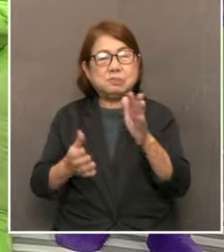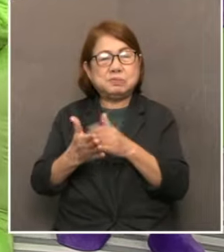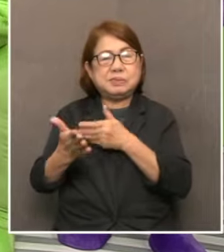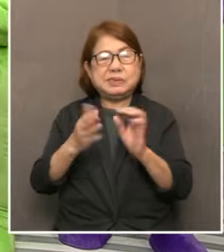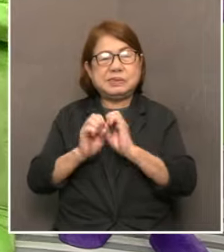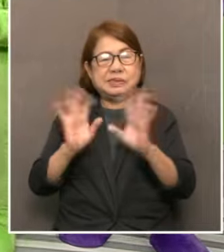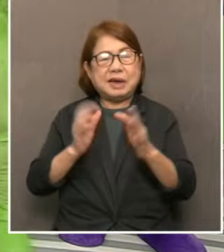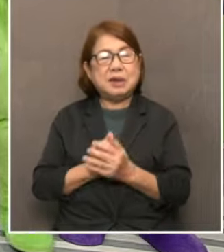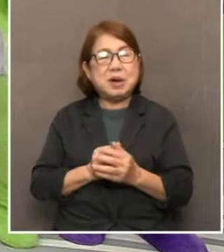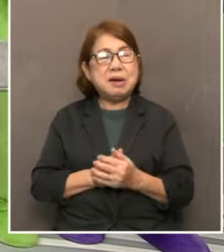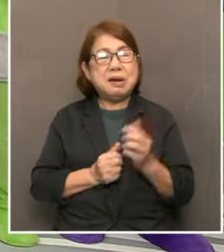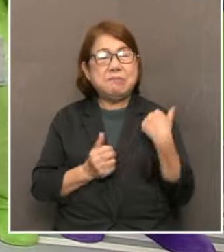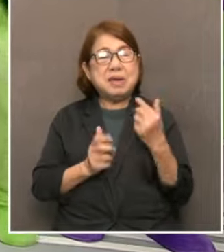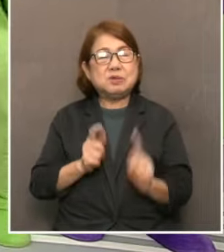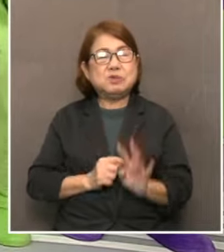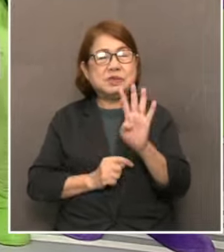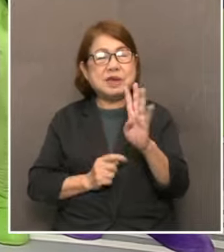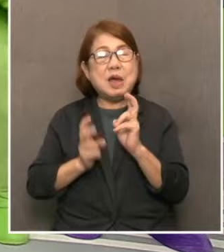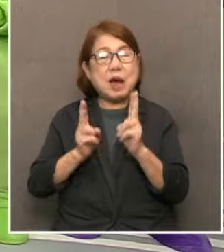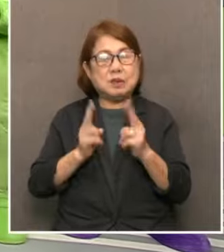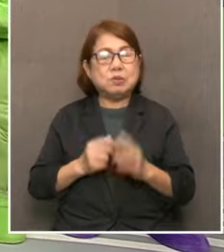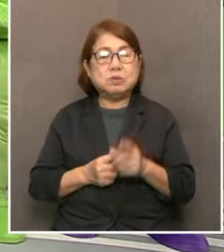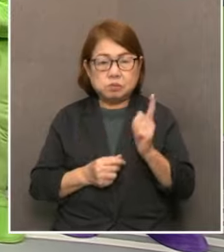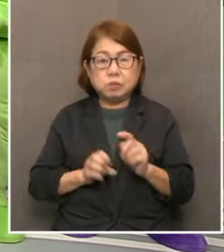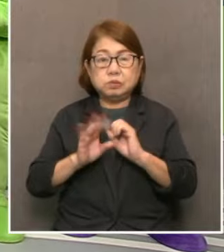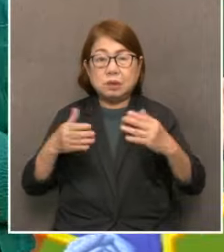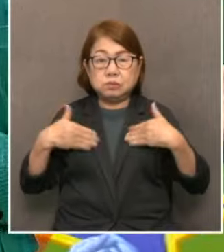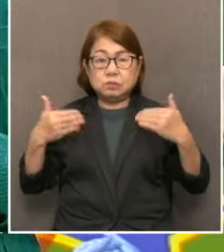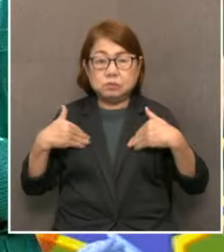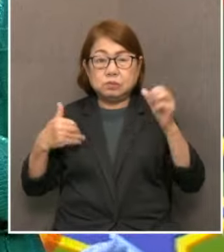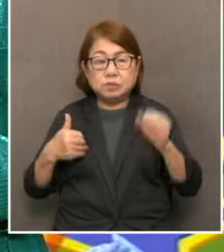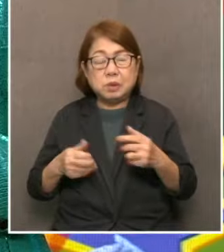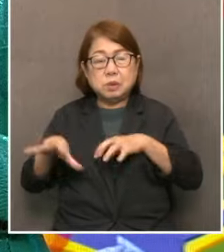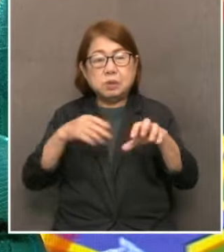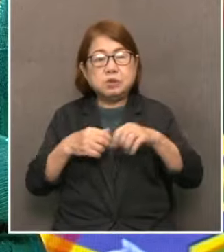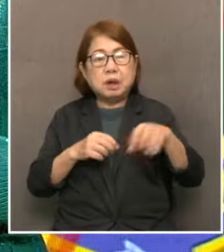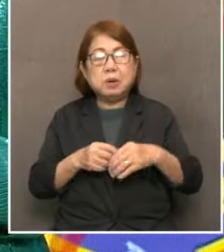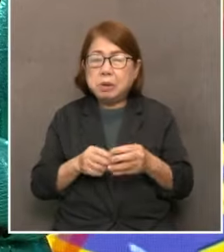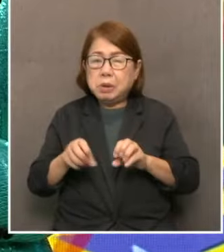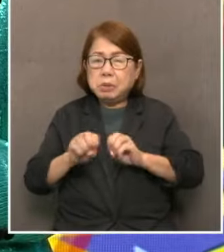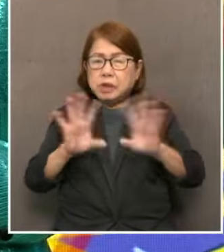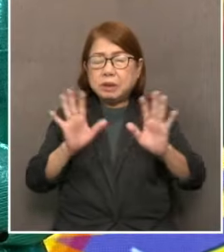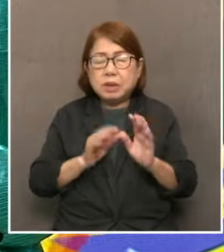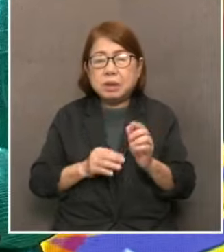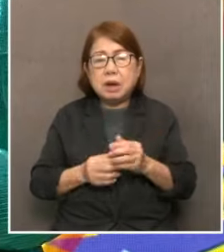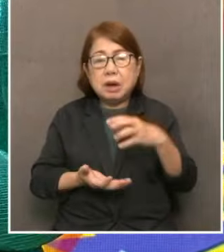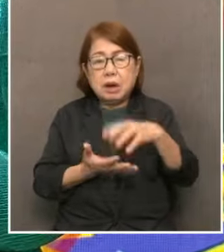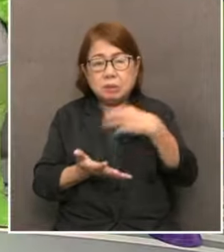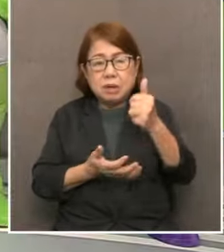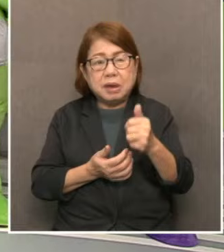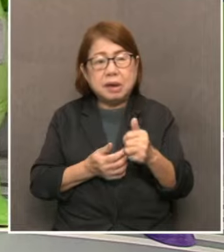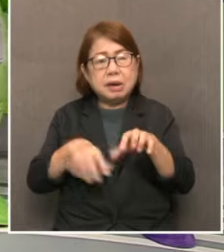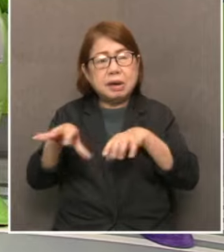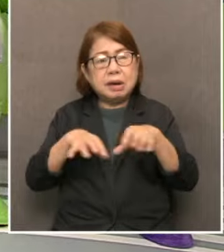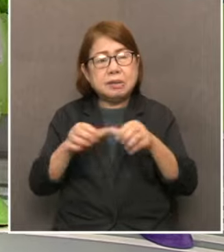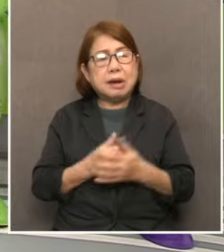งามมากนะแน่นอนว่างานนี้ต้องโหสนุกแล้วก็สีสัน colorfulยิ่งกว่านี้อีกนะครับผมช่วยเล่าให้ฟังหน่อยครับว่างาน TheCelebration Right